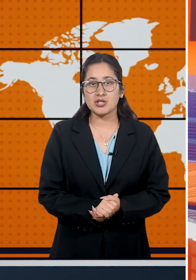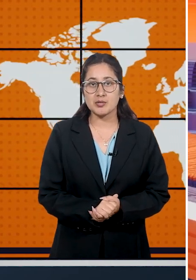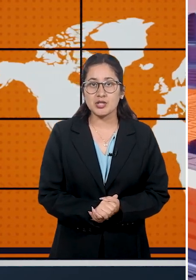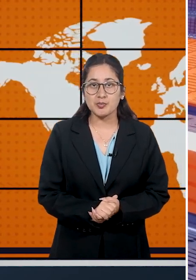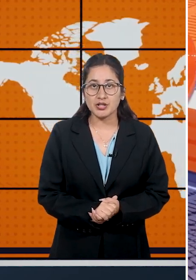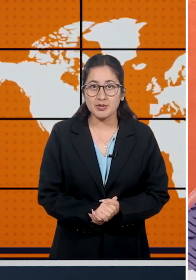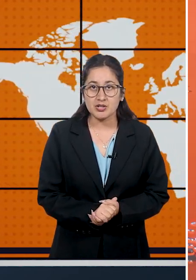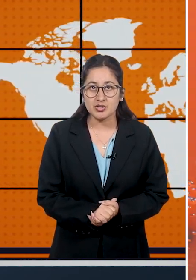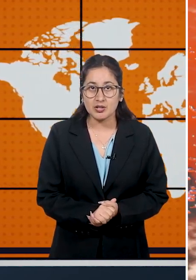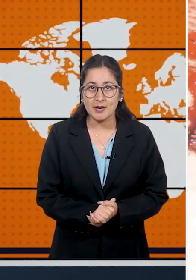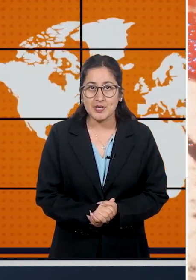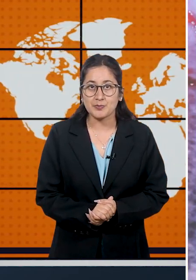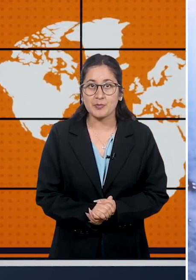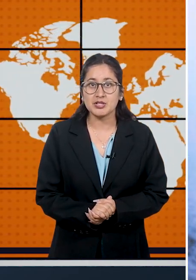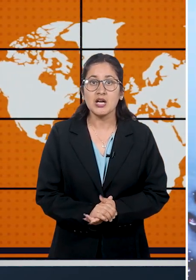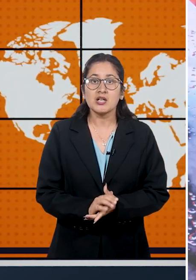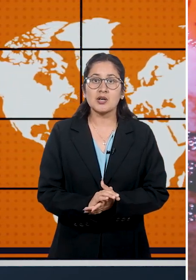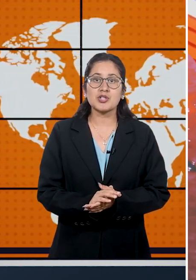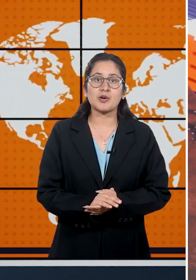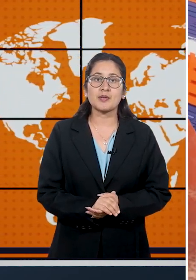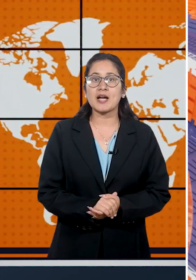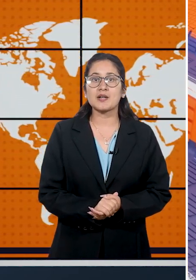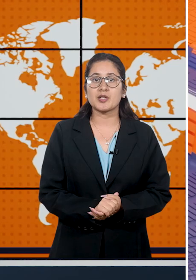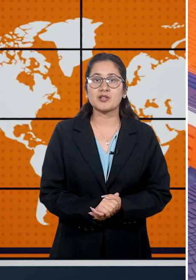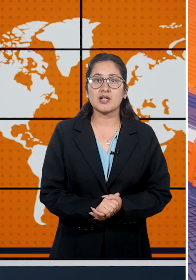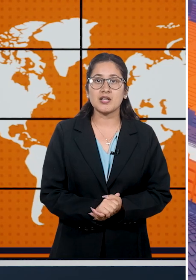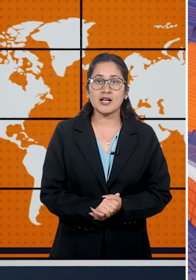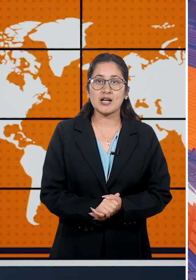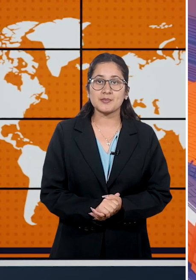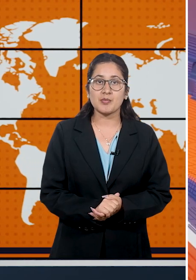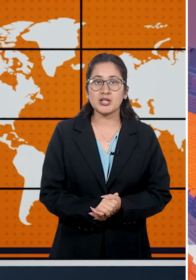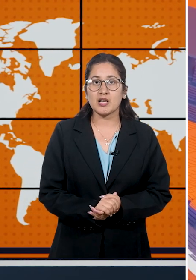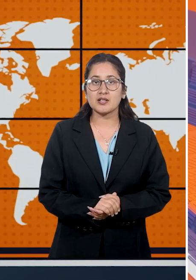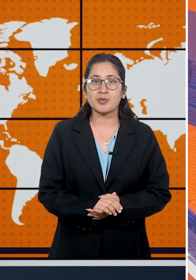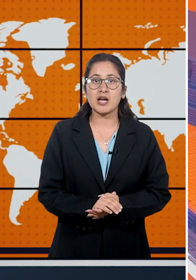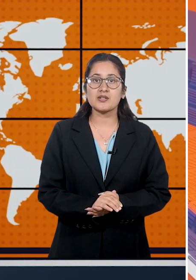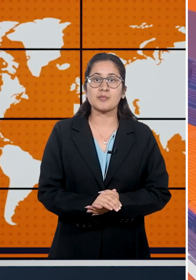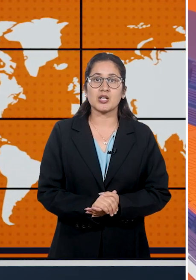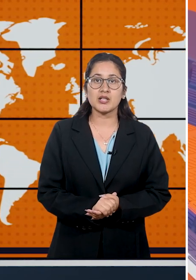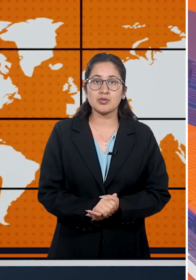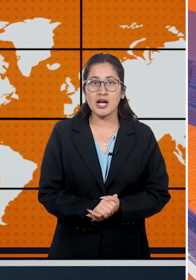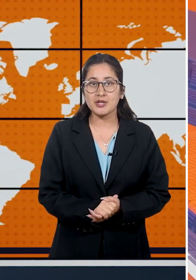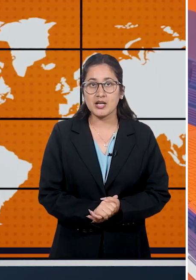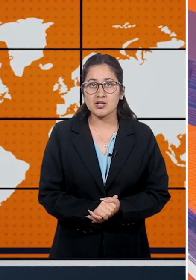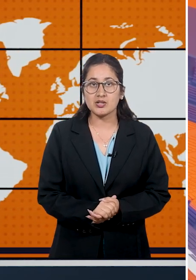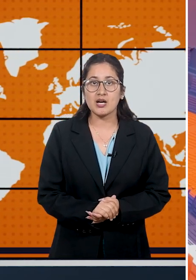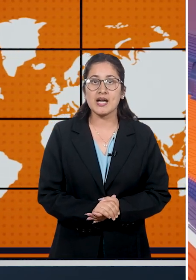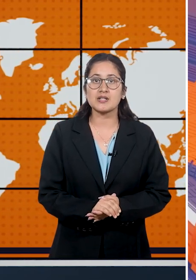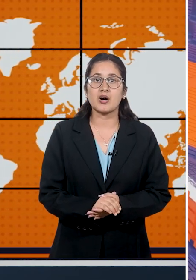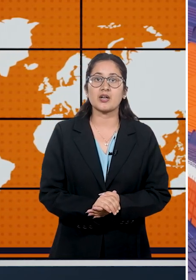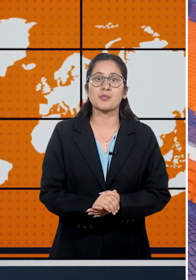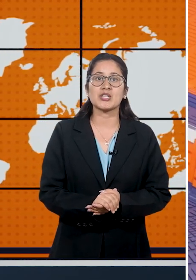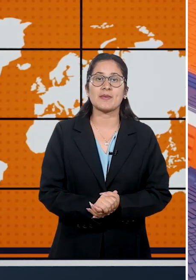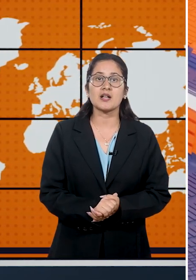संसदीय विशेष समितिको प्रतिवेदन सदनमा पेश भएपछि संसद भवन बाहिर प्रतिक्रिया दिँदै काङ्ग्रेस प्रवक्ता डाक्टर प्रकाशर महतले गोर्खा मिडिया र